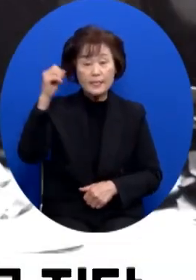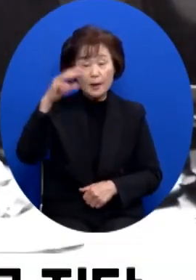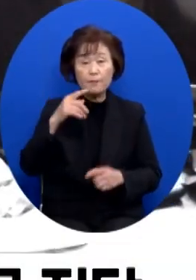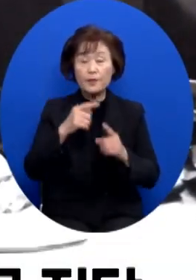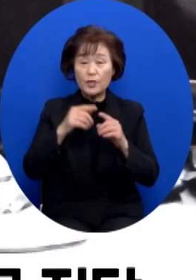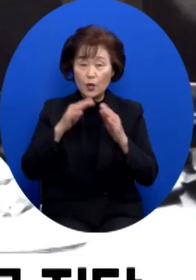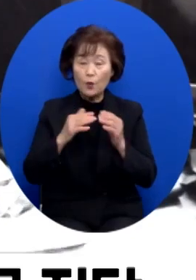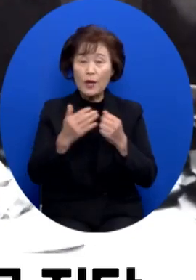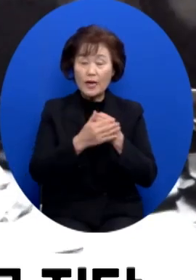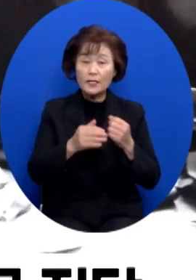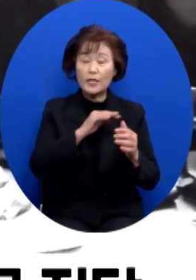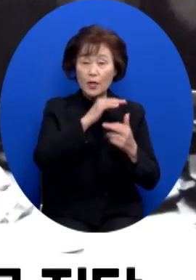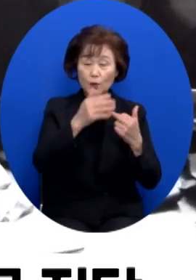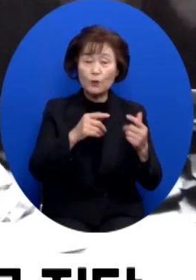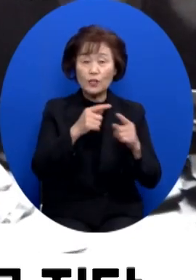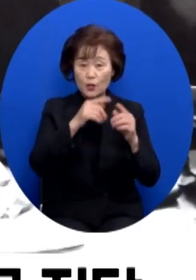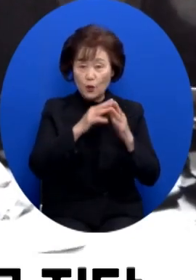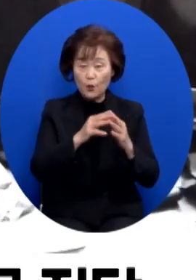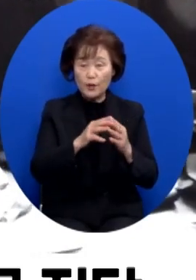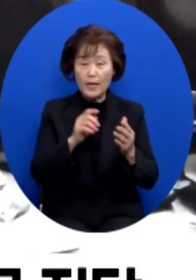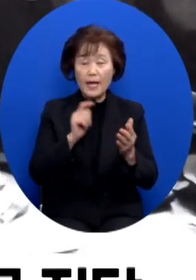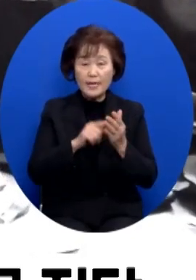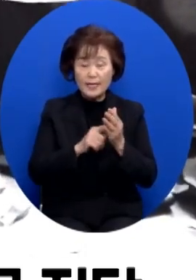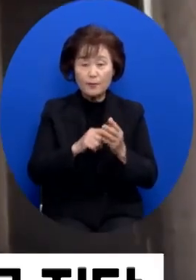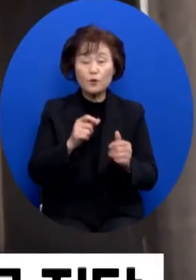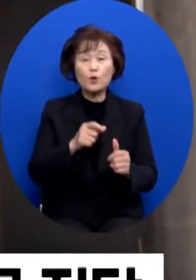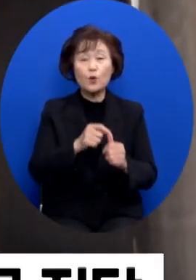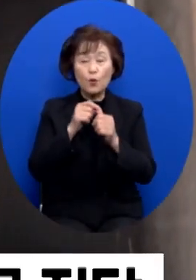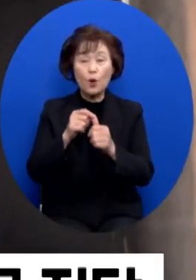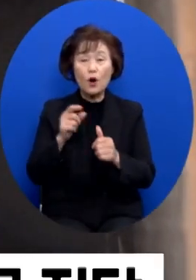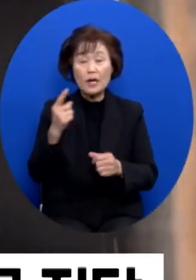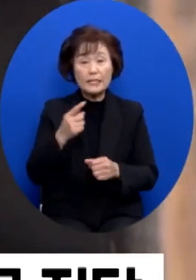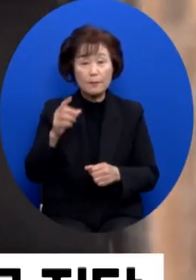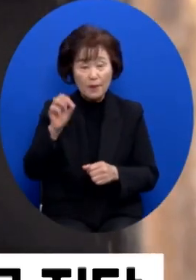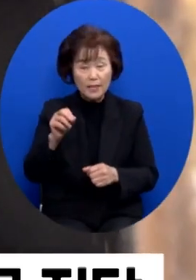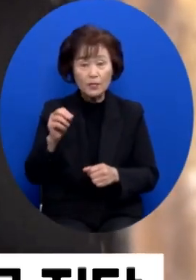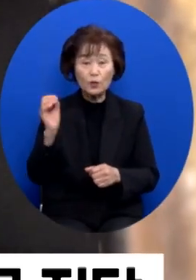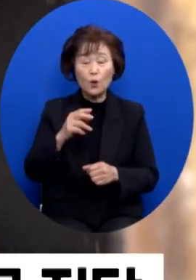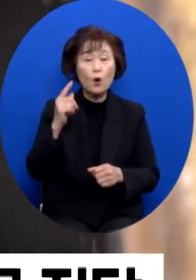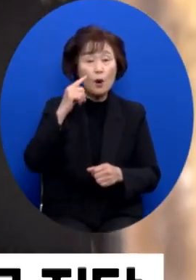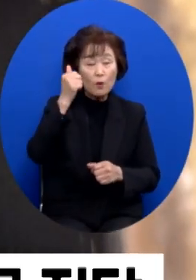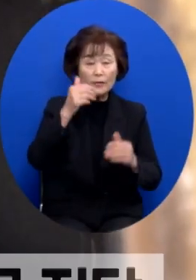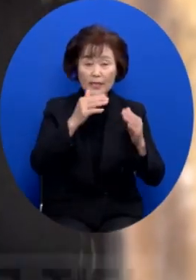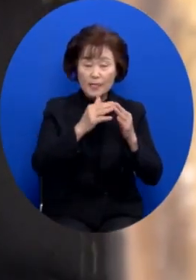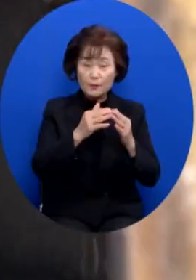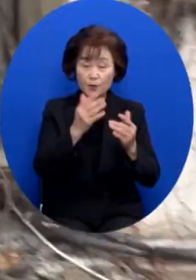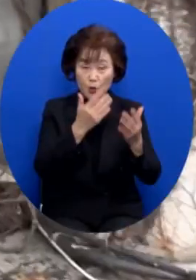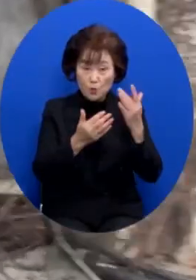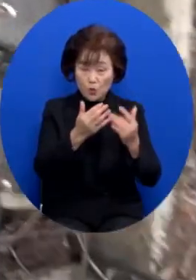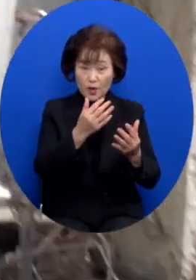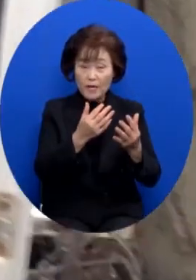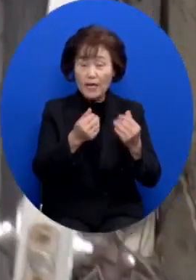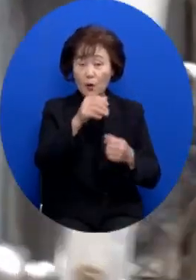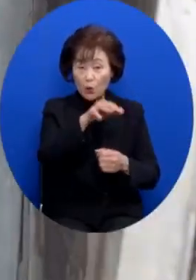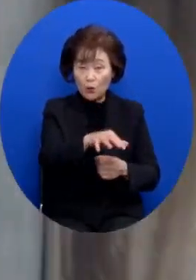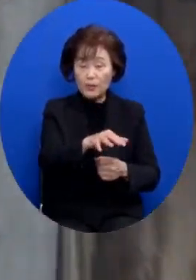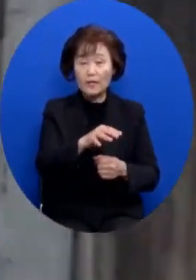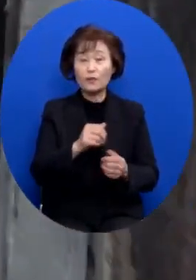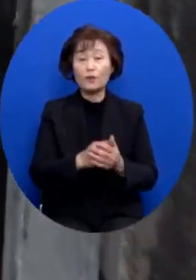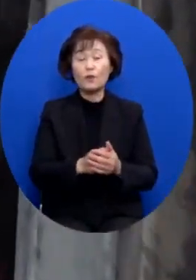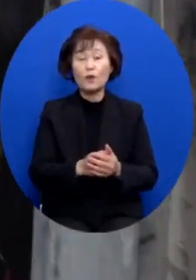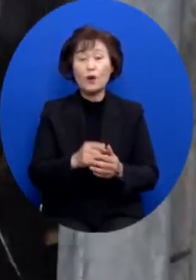교회에 각각 천만 원의 긴급 구호자금을 지원했고 사택 일부가 불에탄 부천노회 열린마을 교회 마종